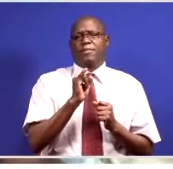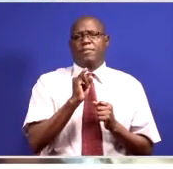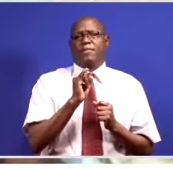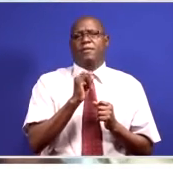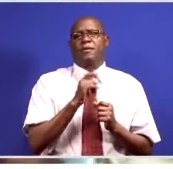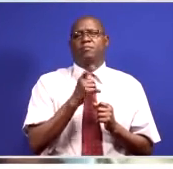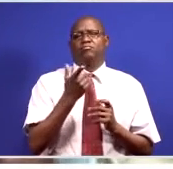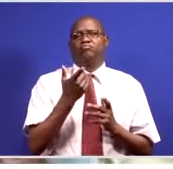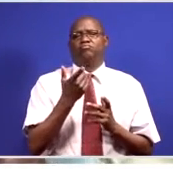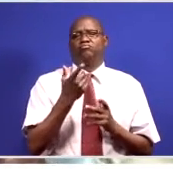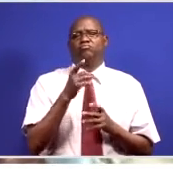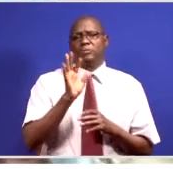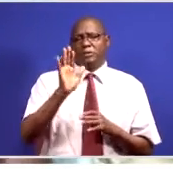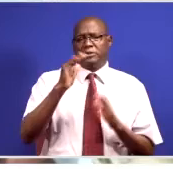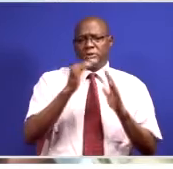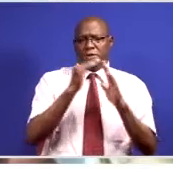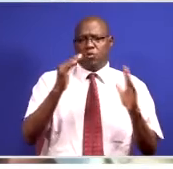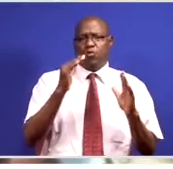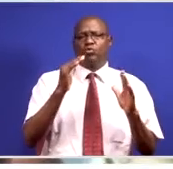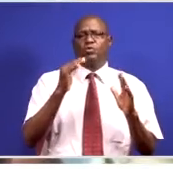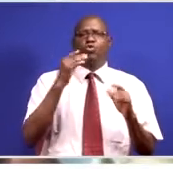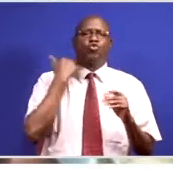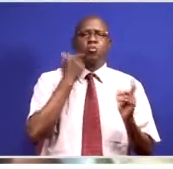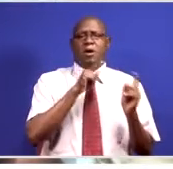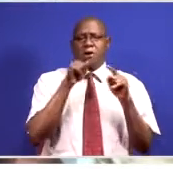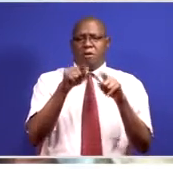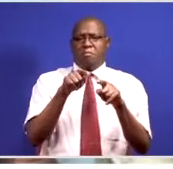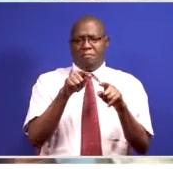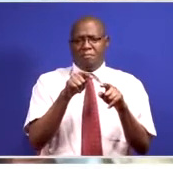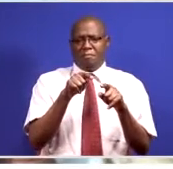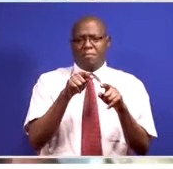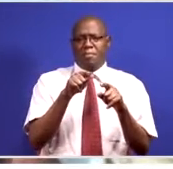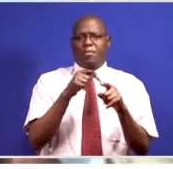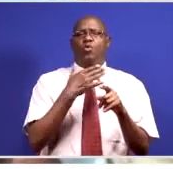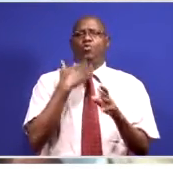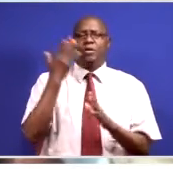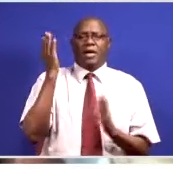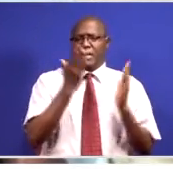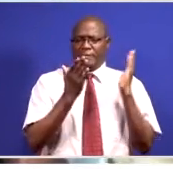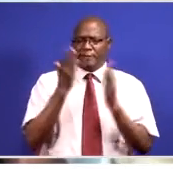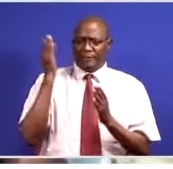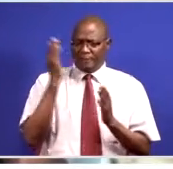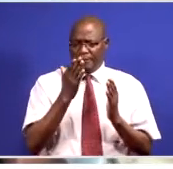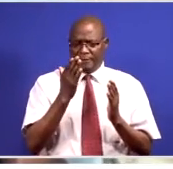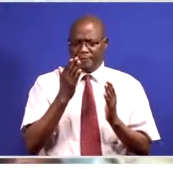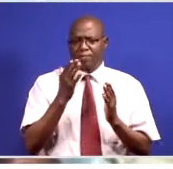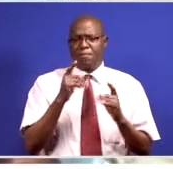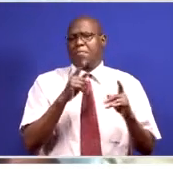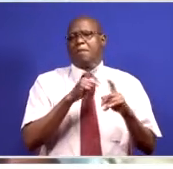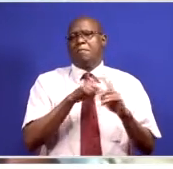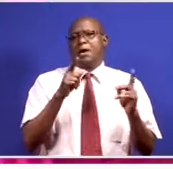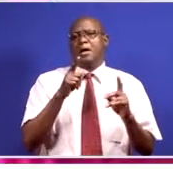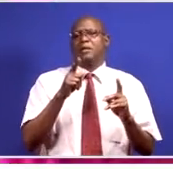alifatwa nyumbani kwake na majambazi wakawa wanataka kumkata, lakini bahati nzuri akatoka bibi yake